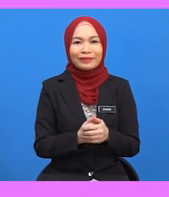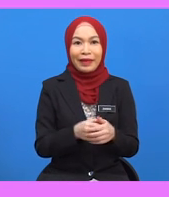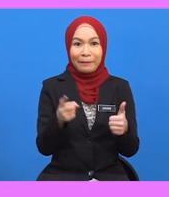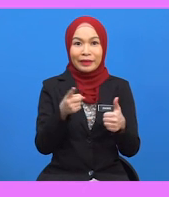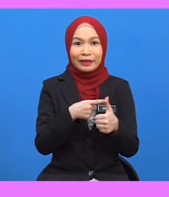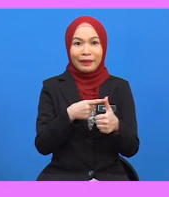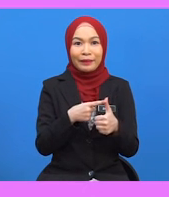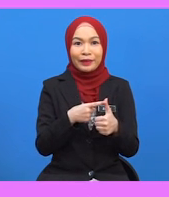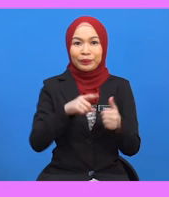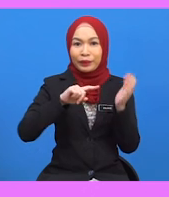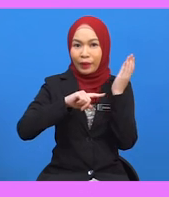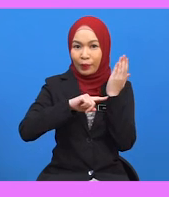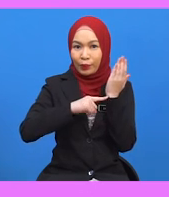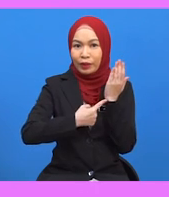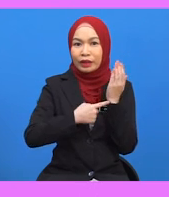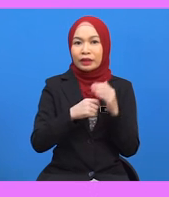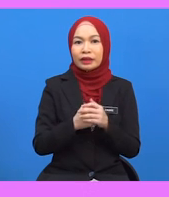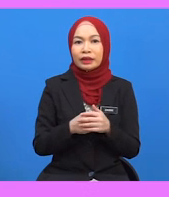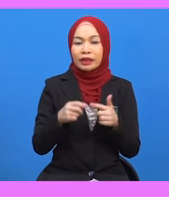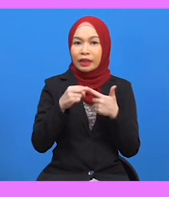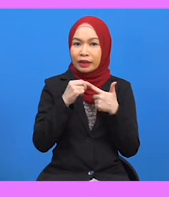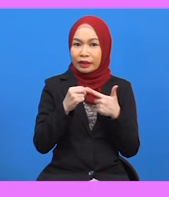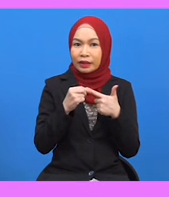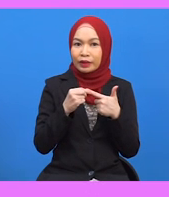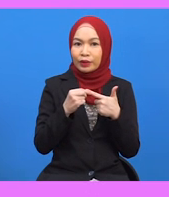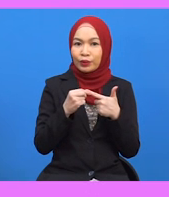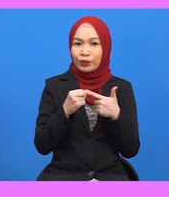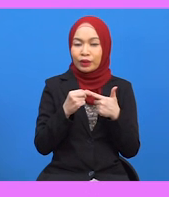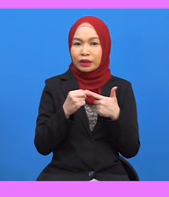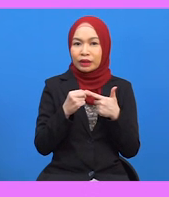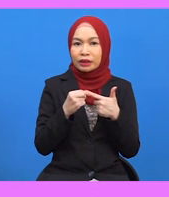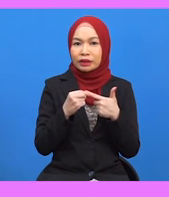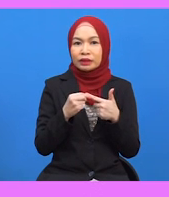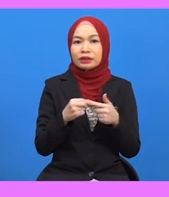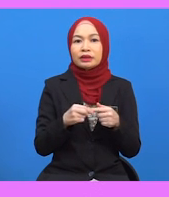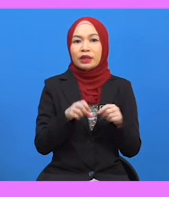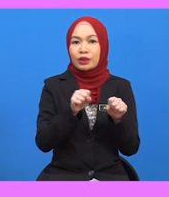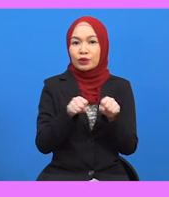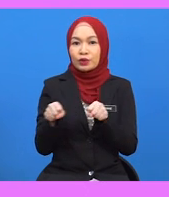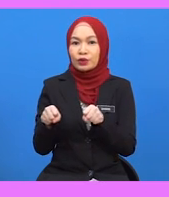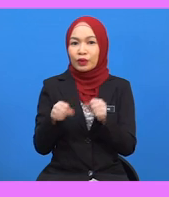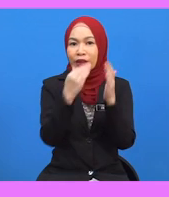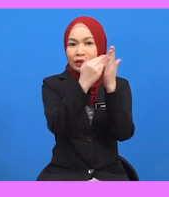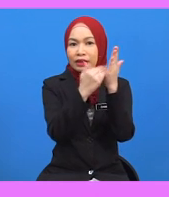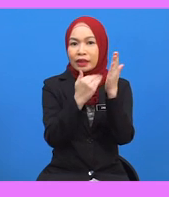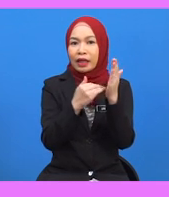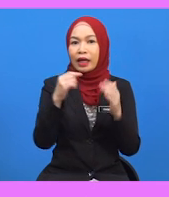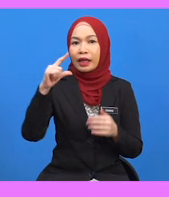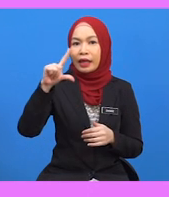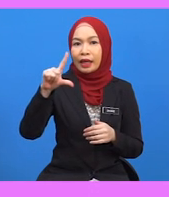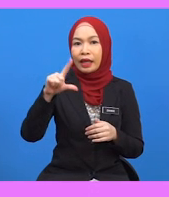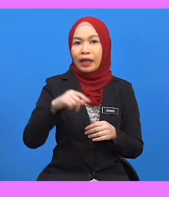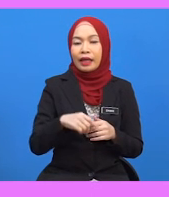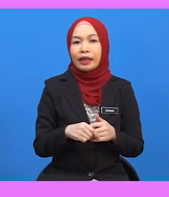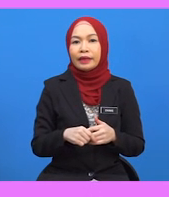Pertama, mula. Kedua, setkan senarai L sama dengan